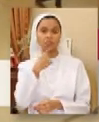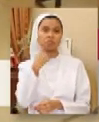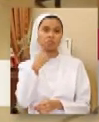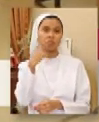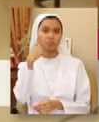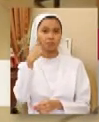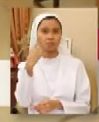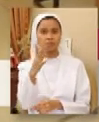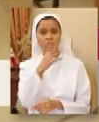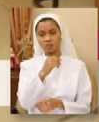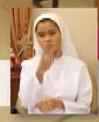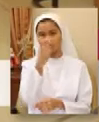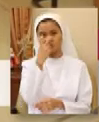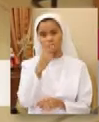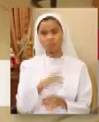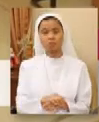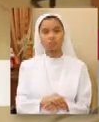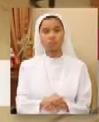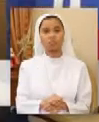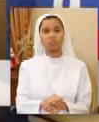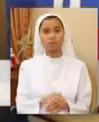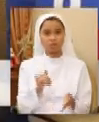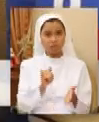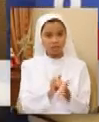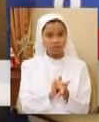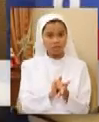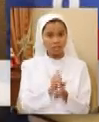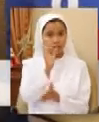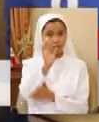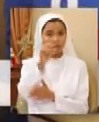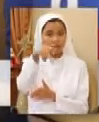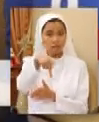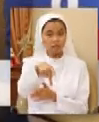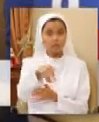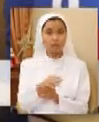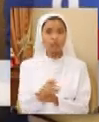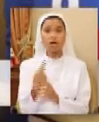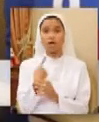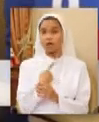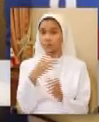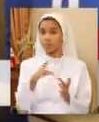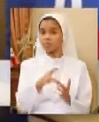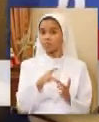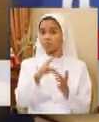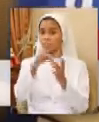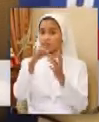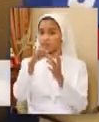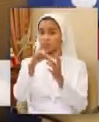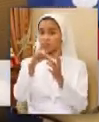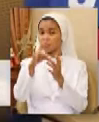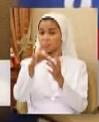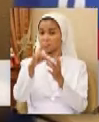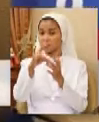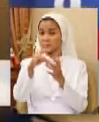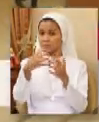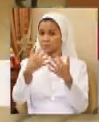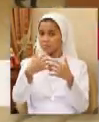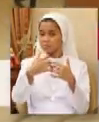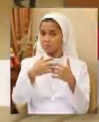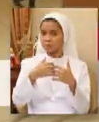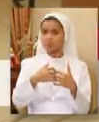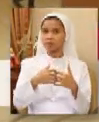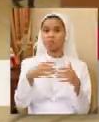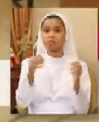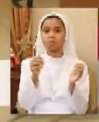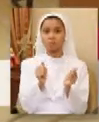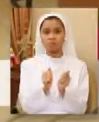and though blind, ano, na yung mga cellphone nila, may mga special gadgets na